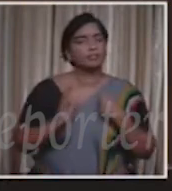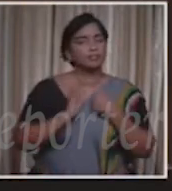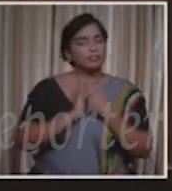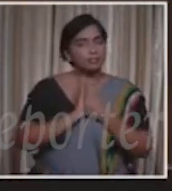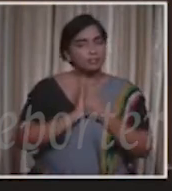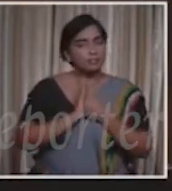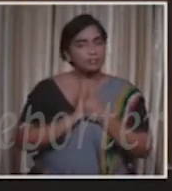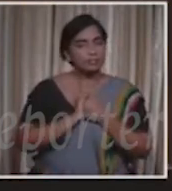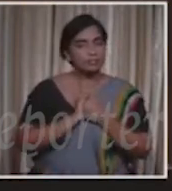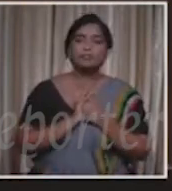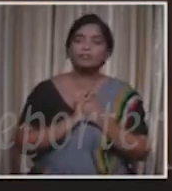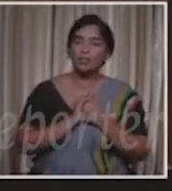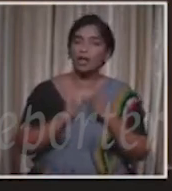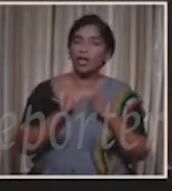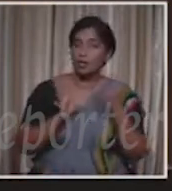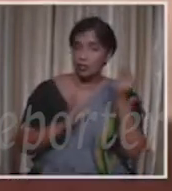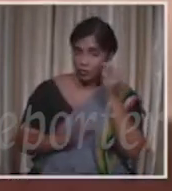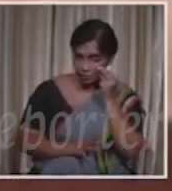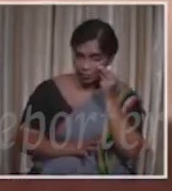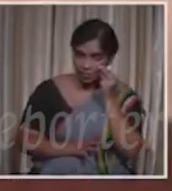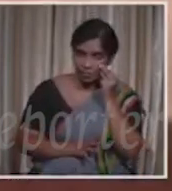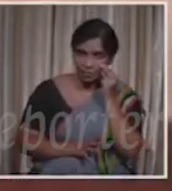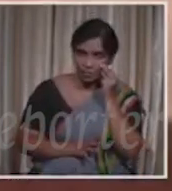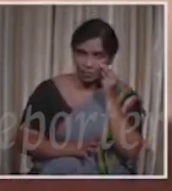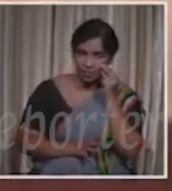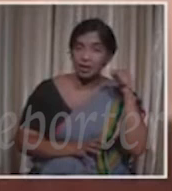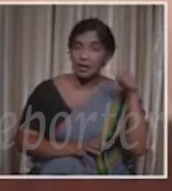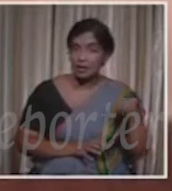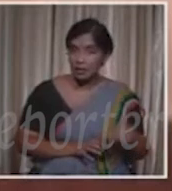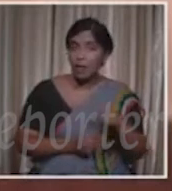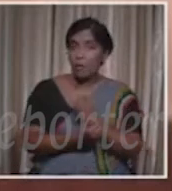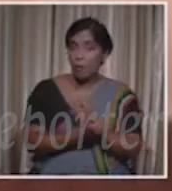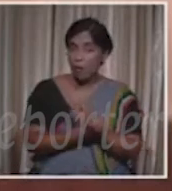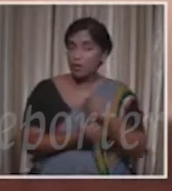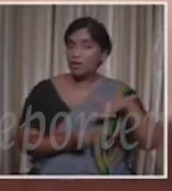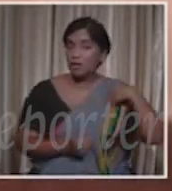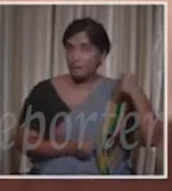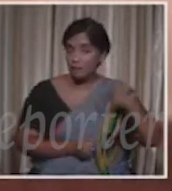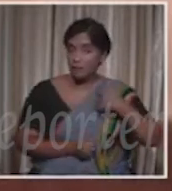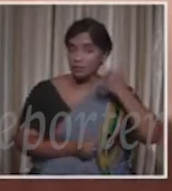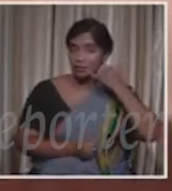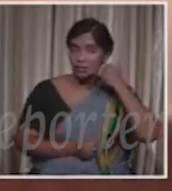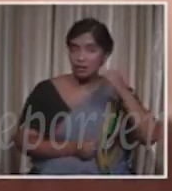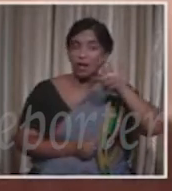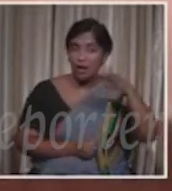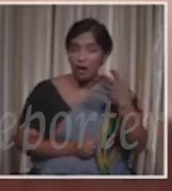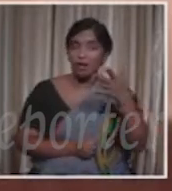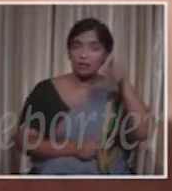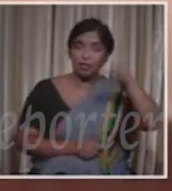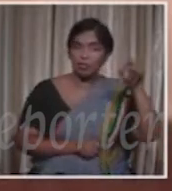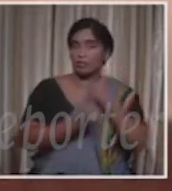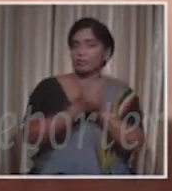දරු අනුර කුමාර දිසානාගේ මැතිතුමා මේ දැන් පොලිස්පතිතුමාට කතා කරපුවාම 400 ගානක් අත්අඩංගුවට අරගෙන ඉන්නවා.